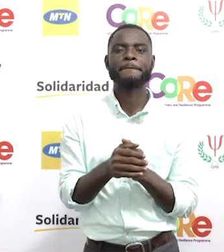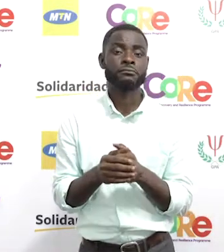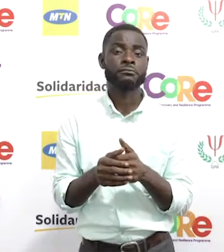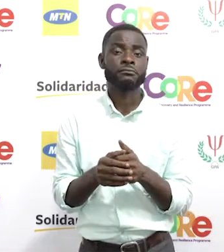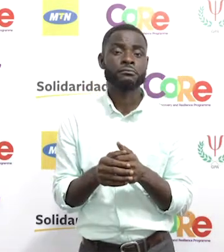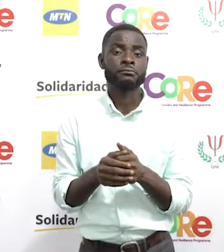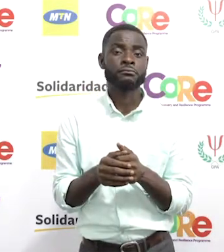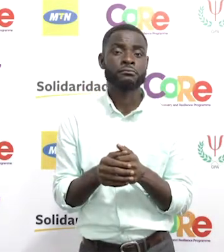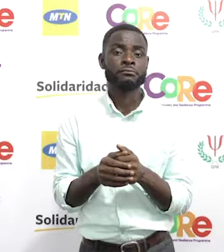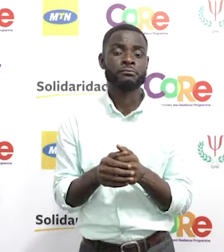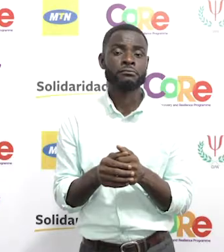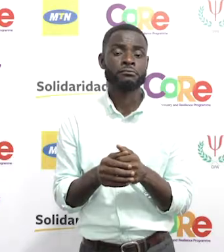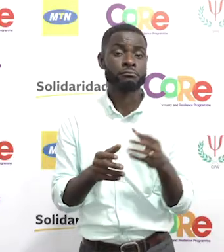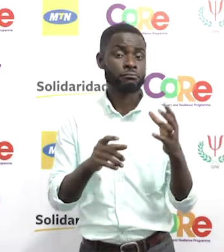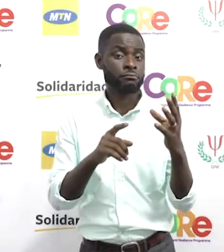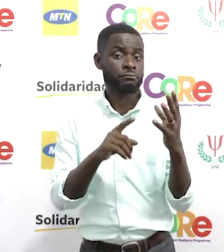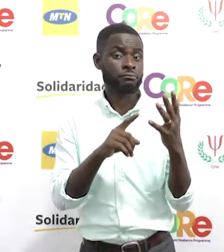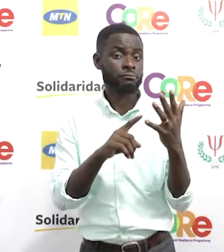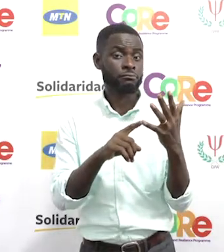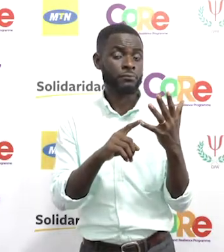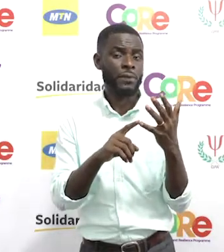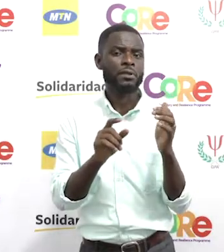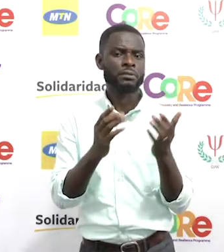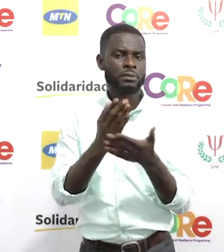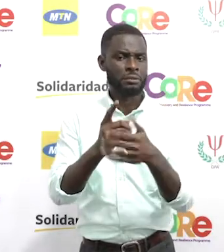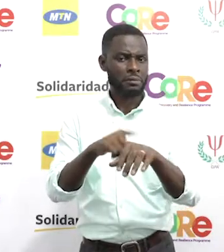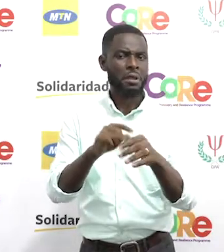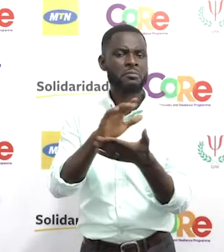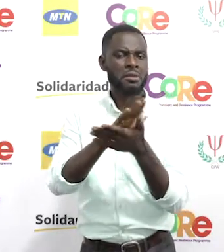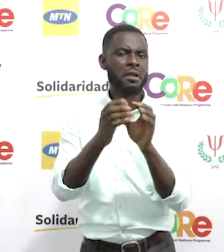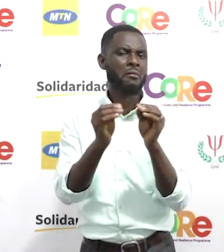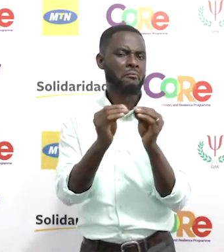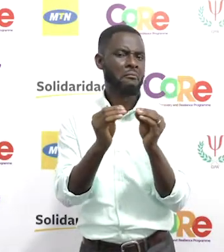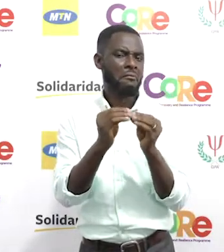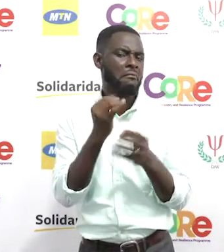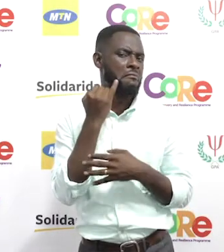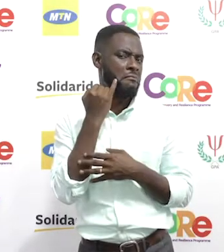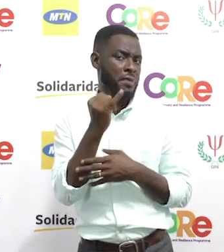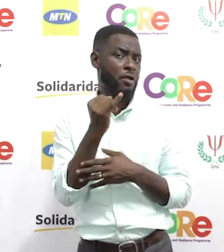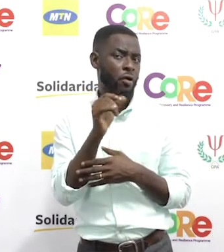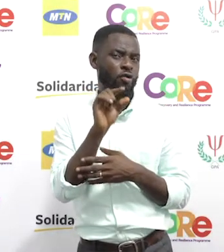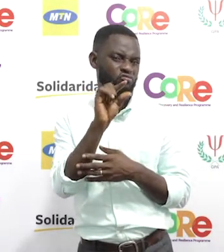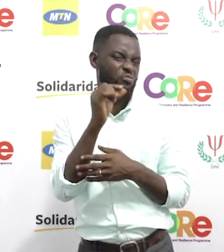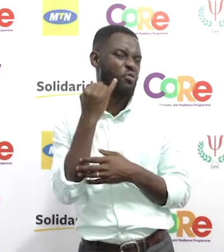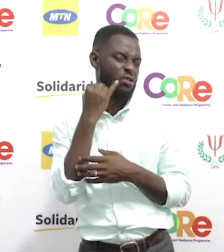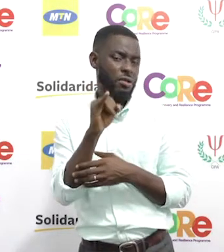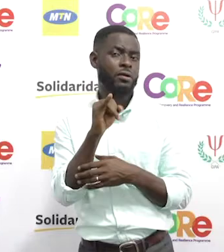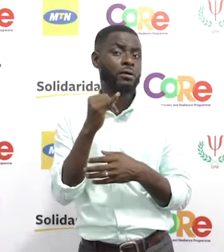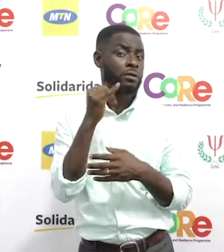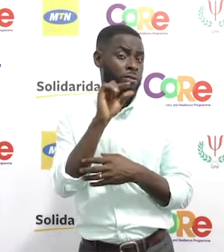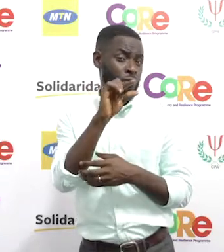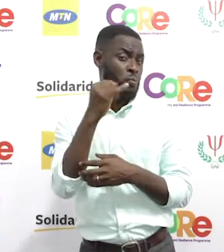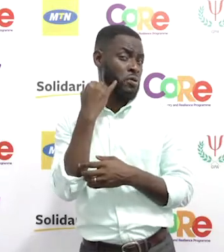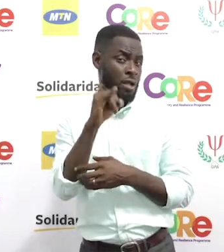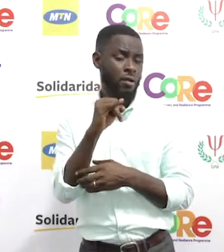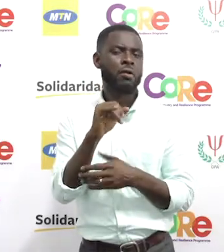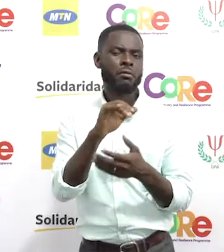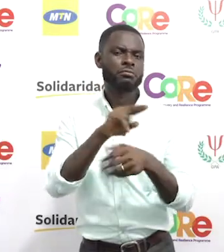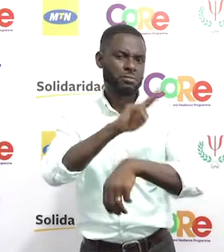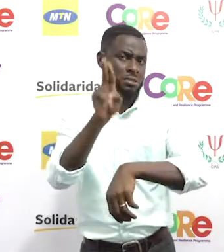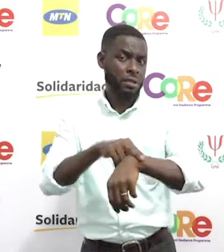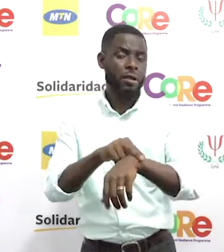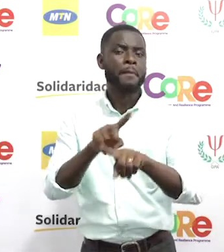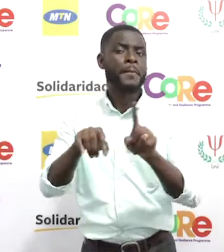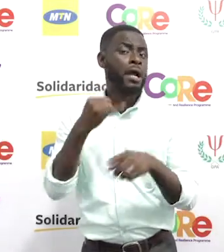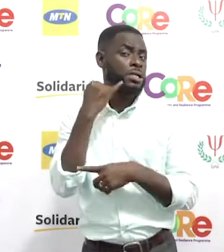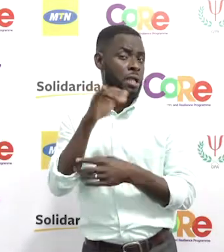Hawa chano, ke noni chano. Noni jie numono, obanye ni oye awonga. Awonga